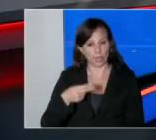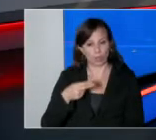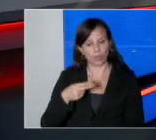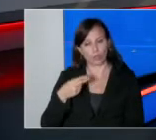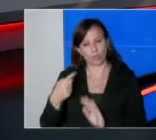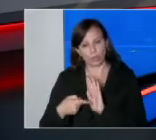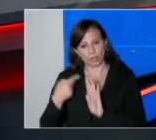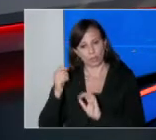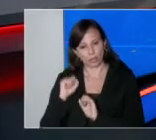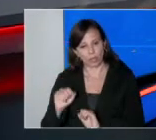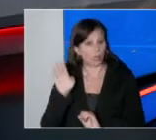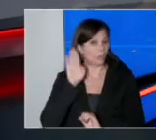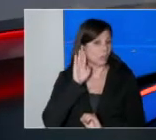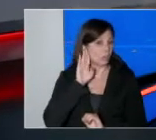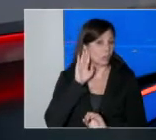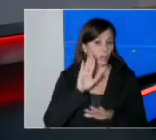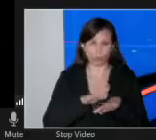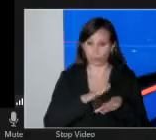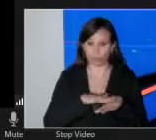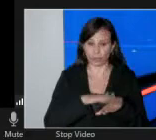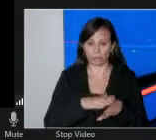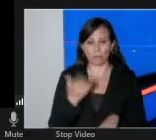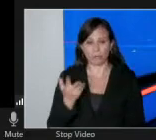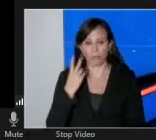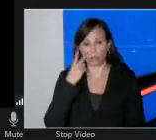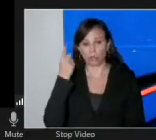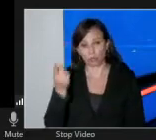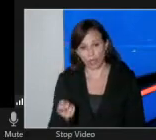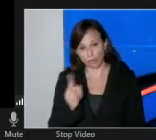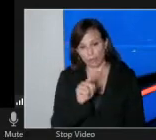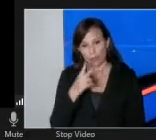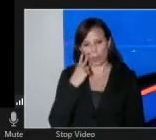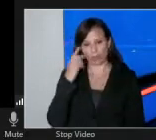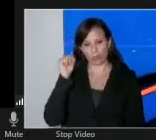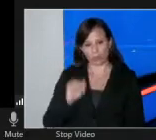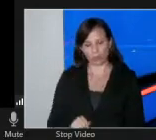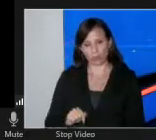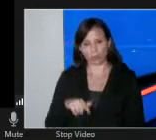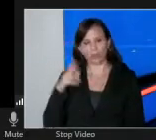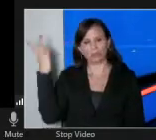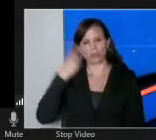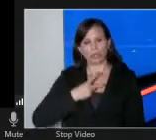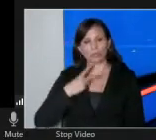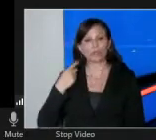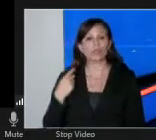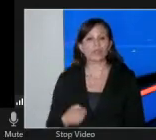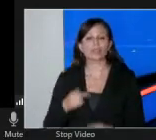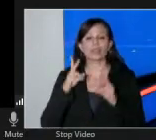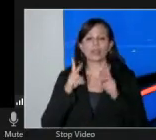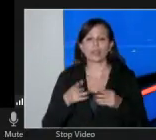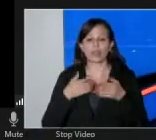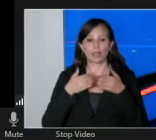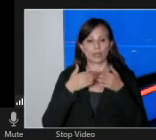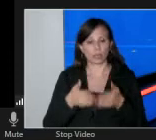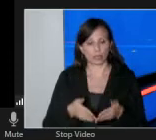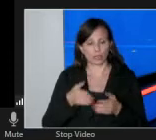אמר אנחנו מקשיבים למומחים, כנראה מה שרואים משם לא רואים מכאן, ומבינים שזה הדבר שיכול לסייע, למרות